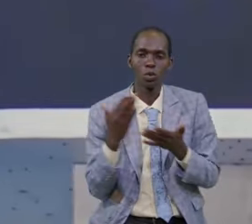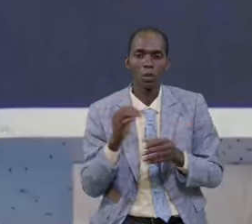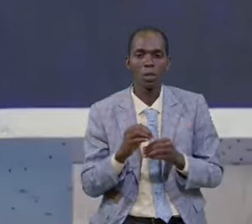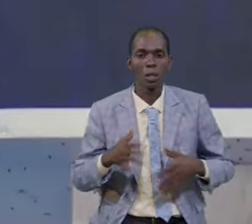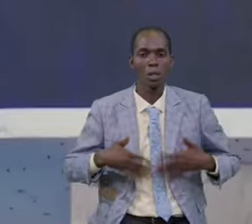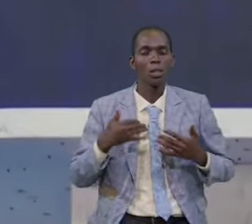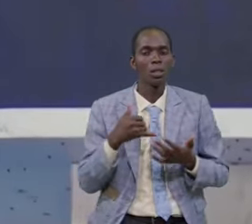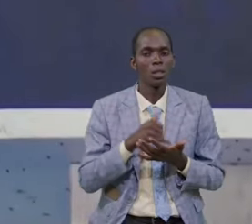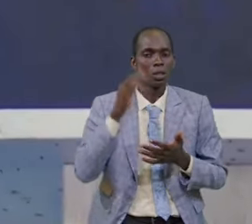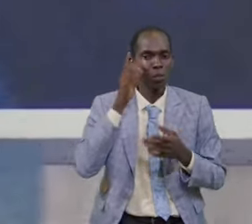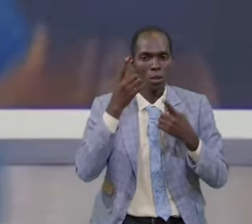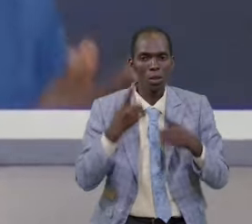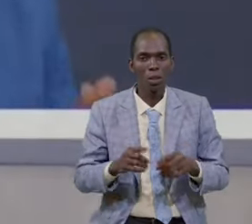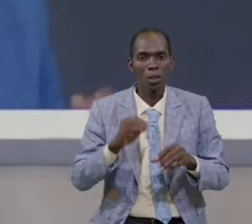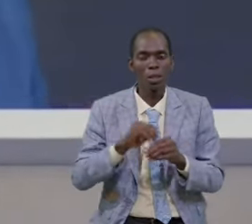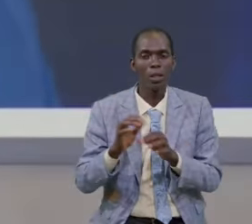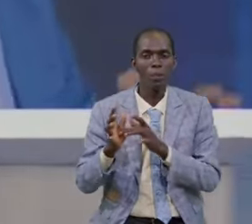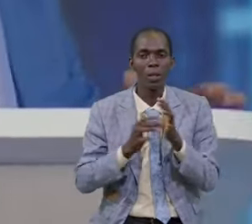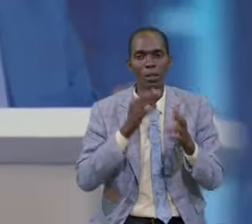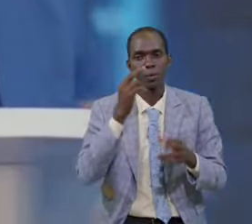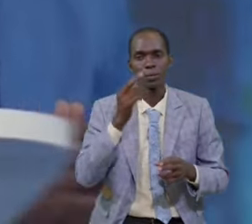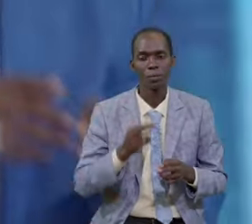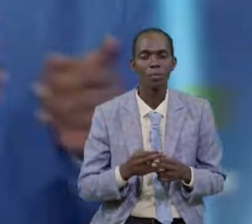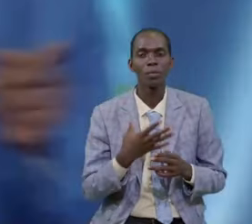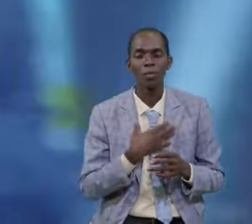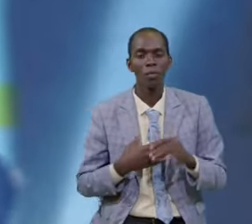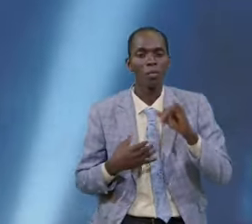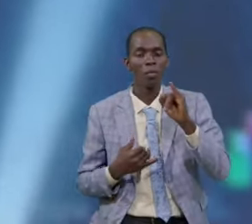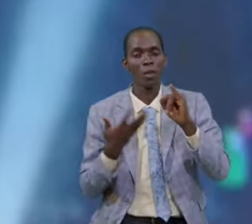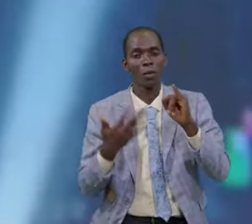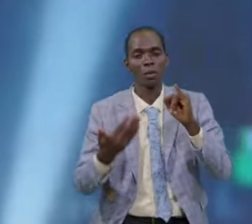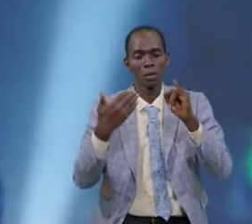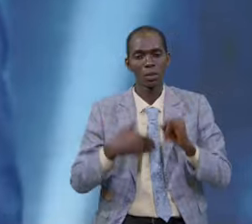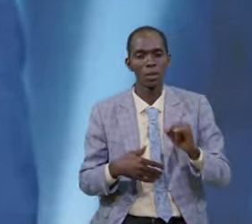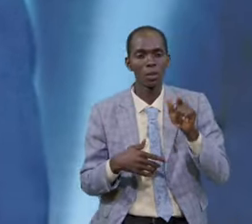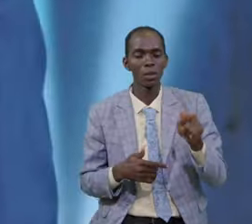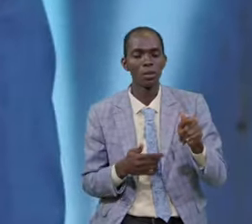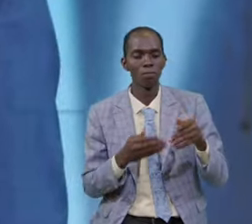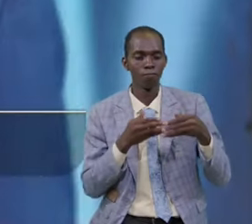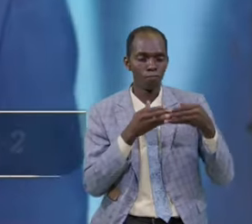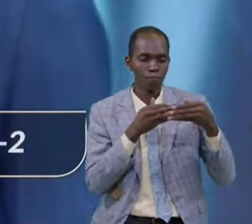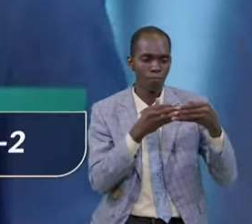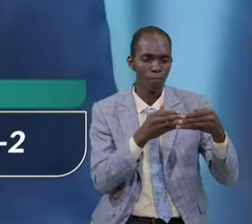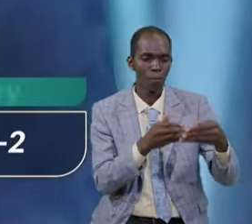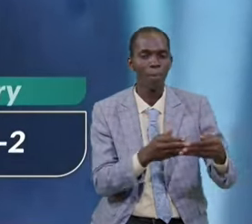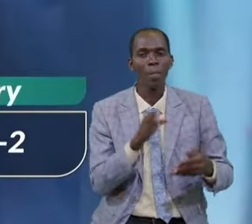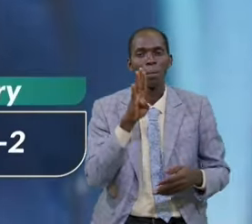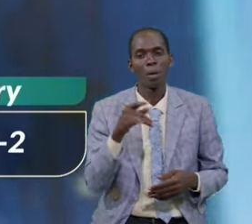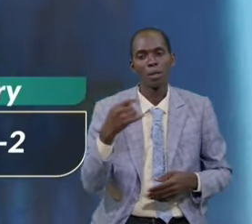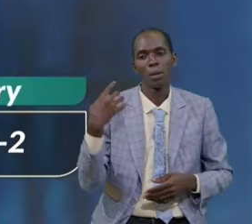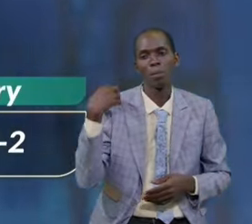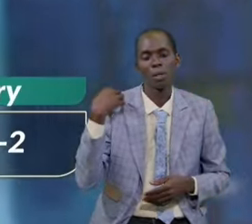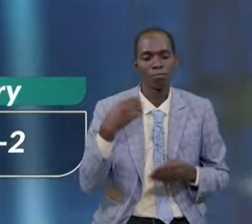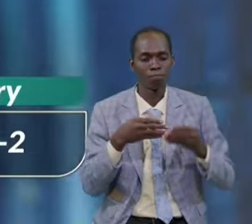et ça va t'arriver au nom de Jésus. Ensuite, le G, guidé par le Maître.